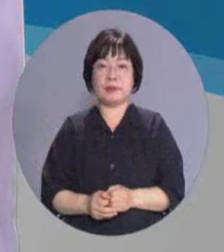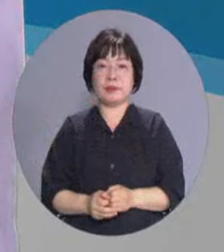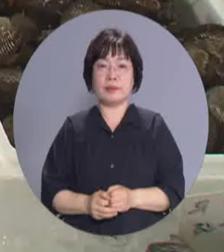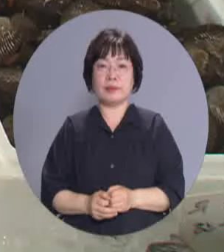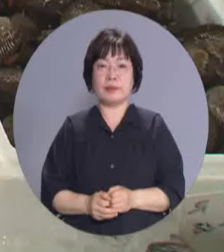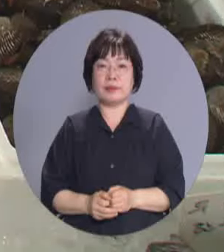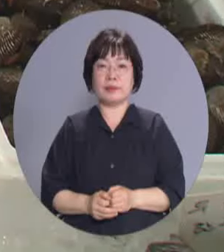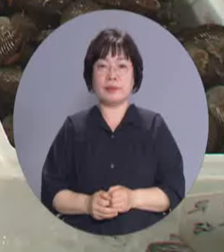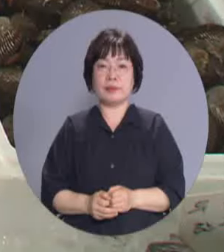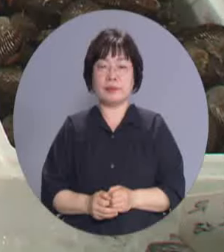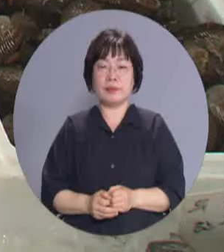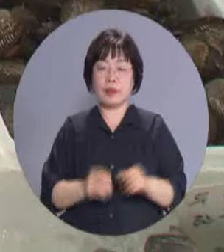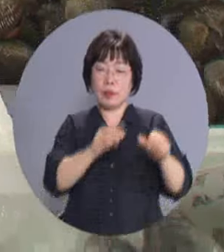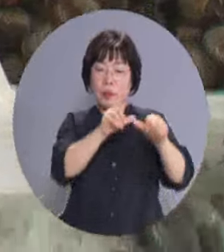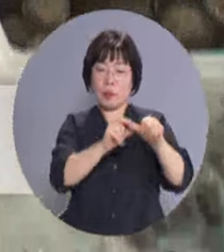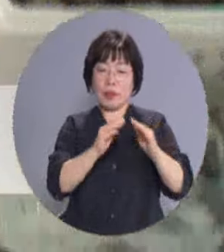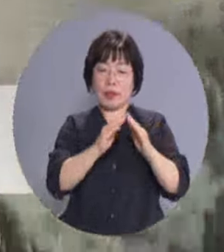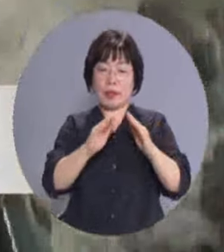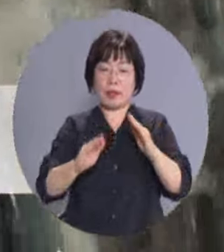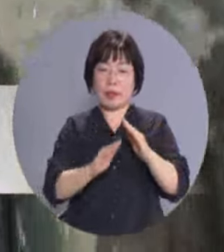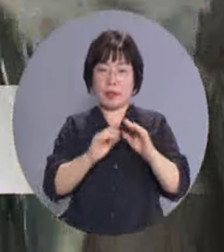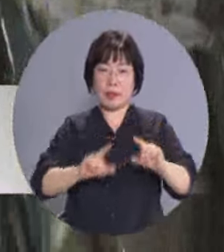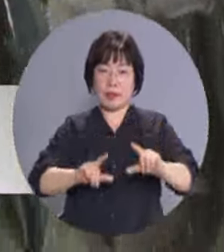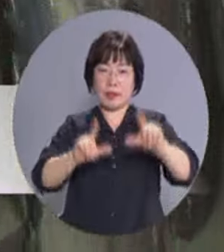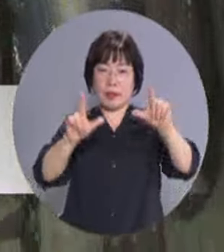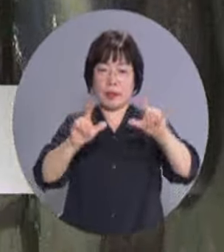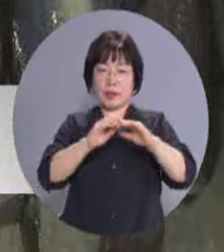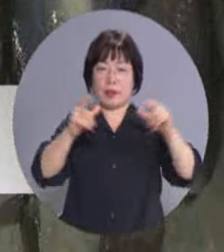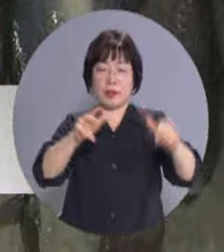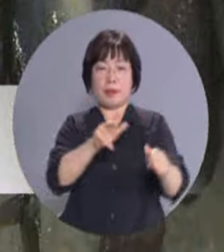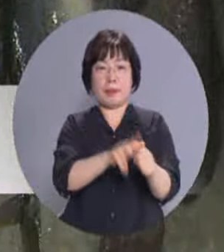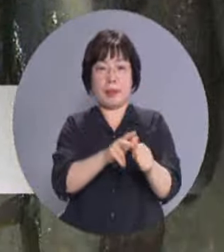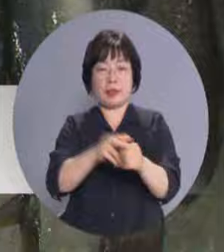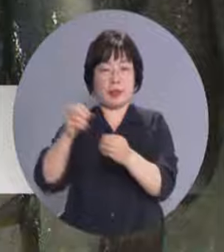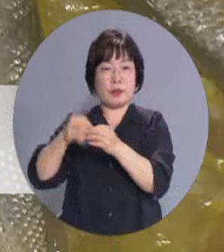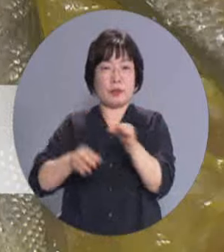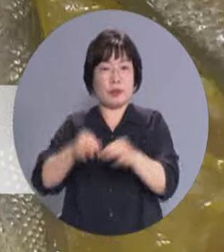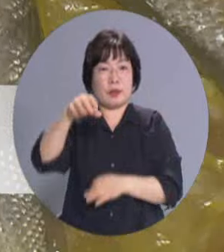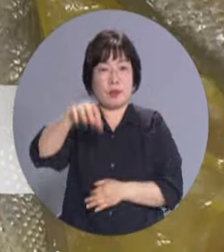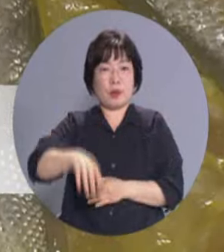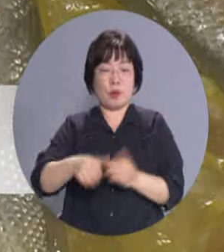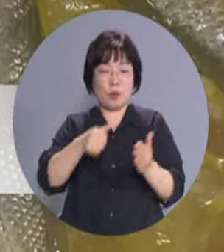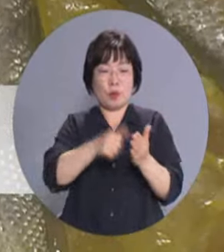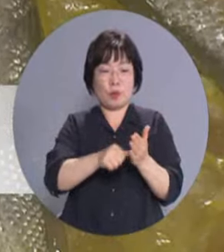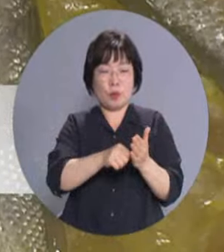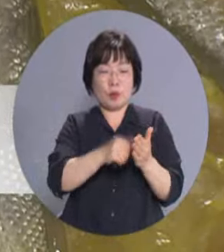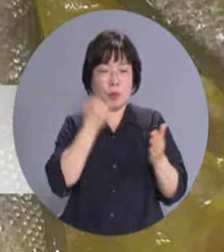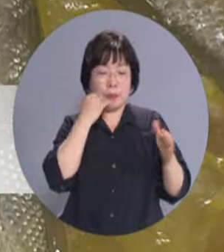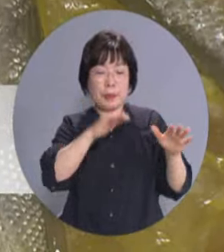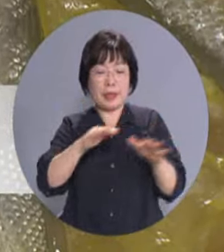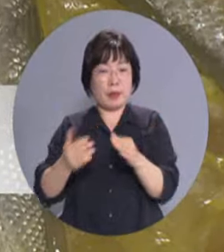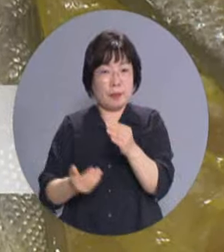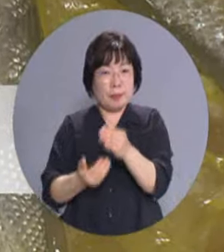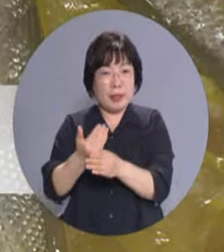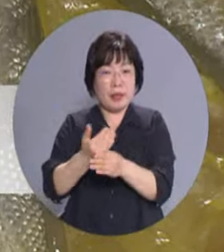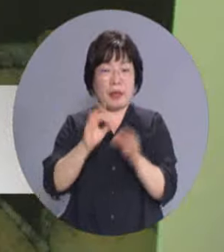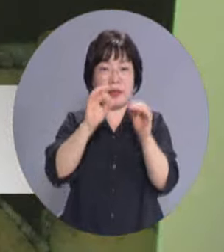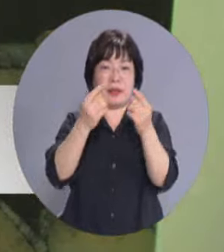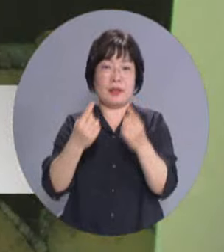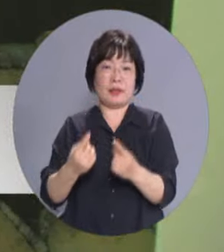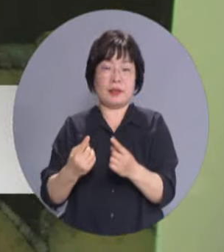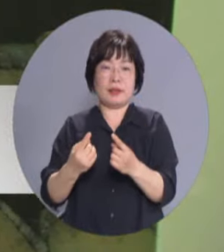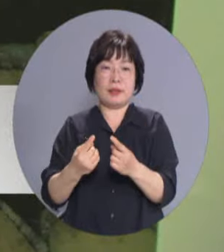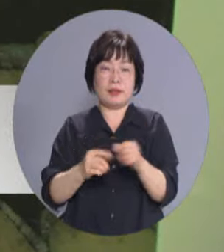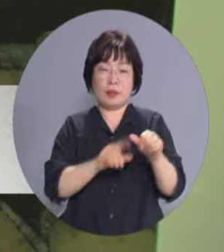있습니다 월 가정에 달를 맞아 전남지역 대형마트와 전통시장 등에서 수산물 할인 행사가 진행되고 있습니다